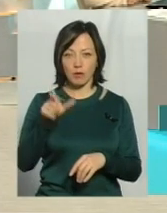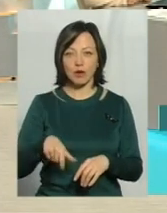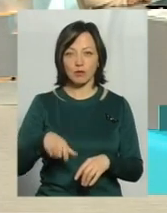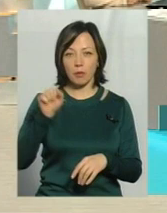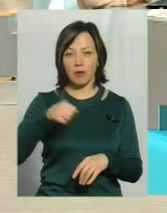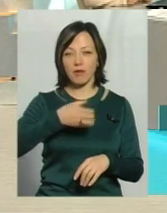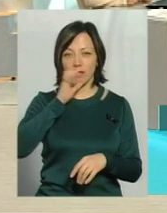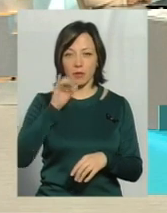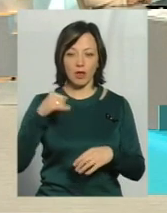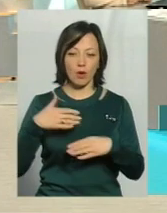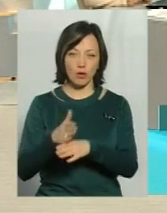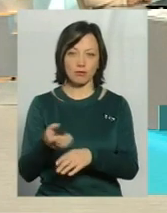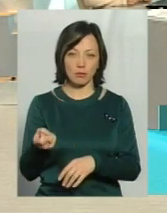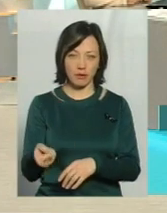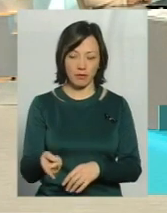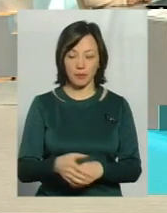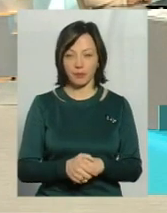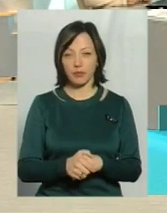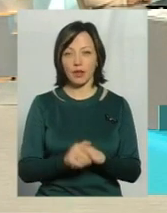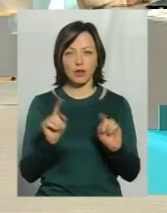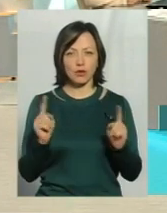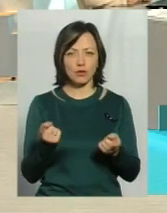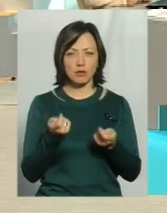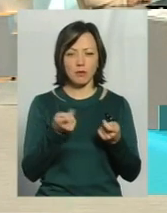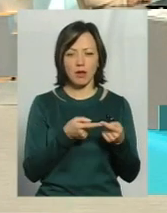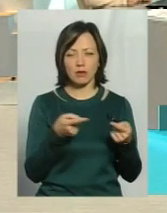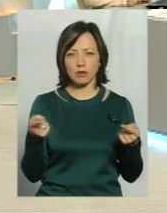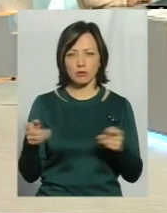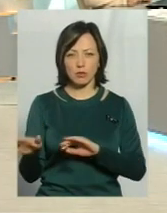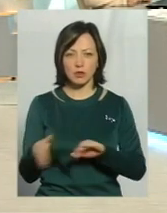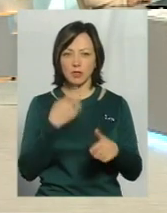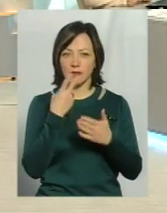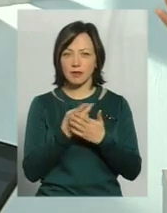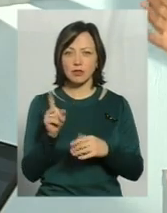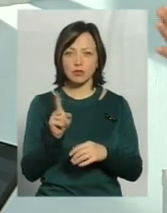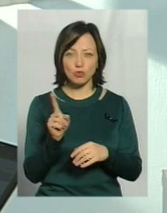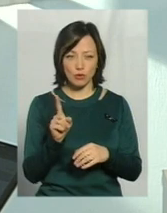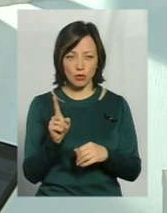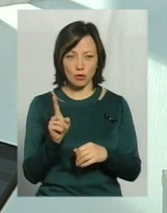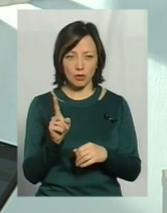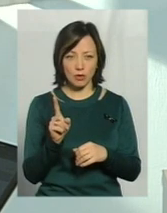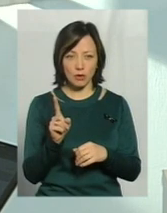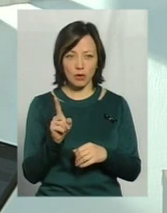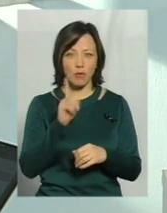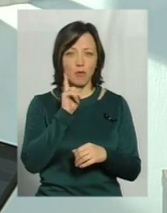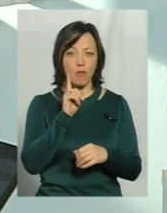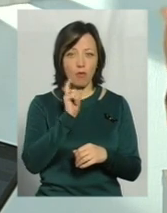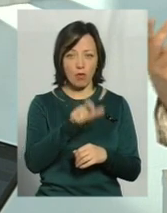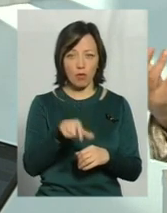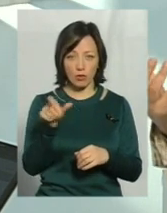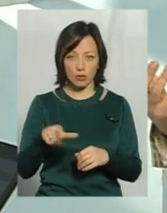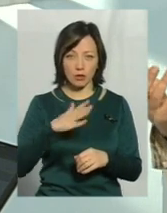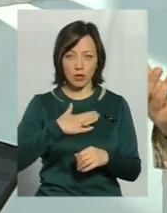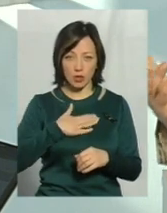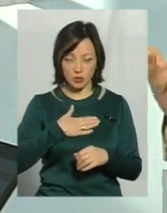і розбив. Так? Дуже мало часу пройшло. Дивіться, що? Та сама молодь, ті самі